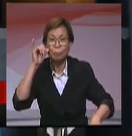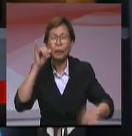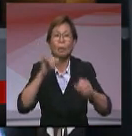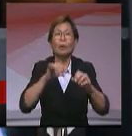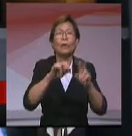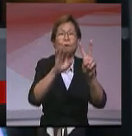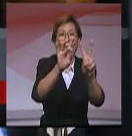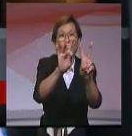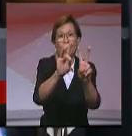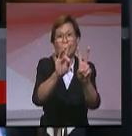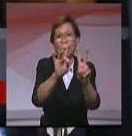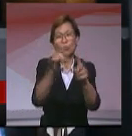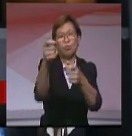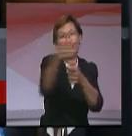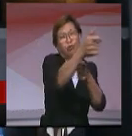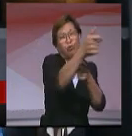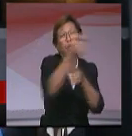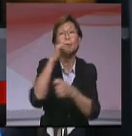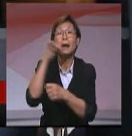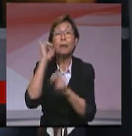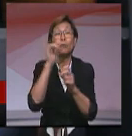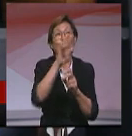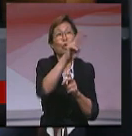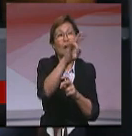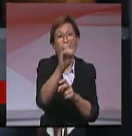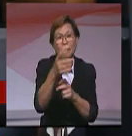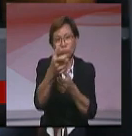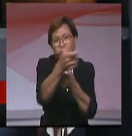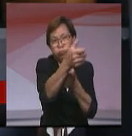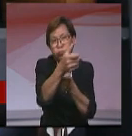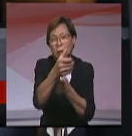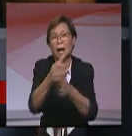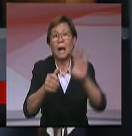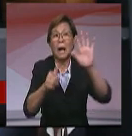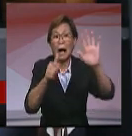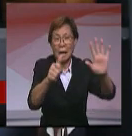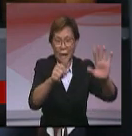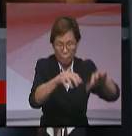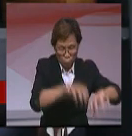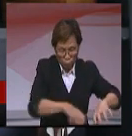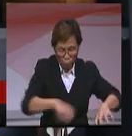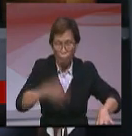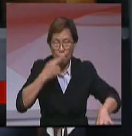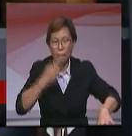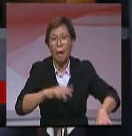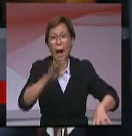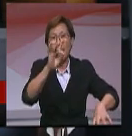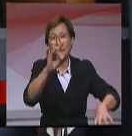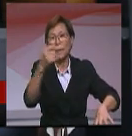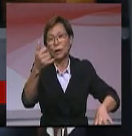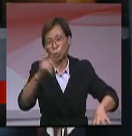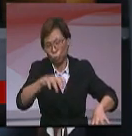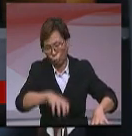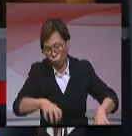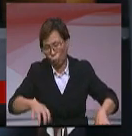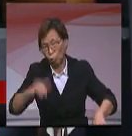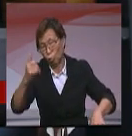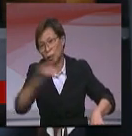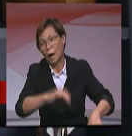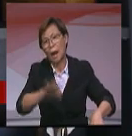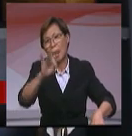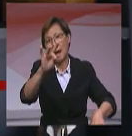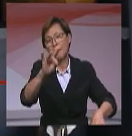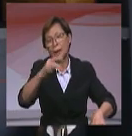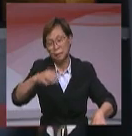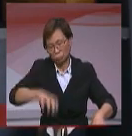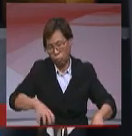sebanyak 28 operasi sanitasi yang meliputi 6 zon merah, 8 zon kuning dan 8 zon hijau